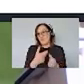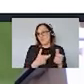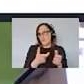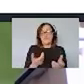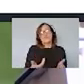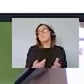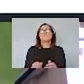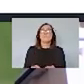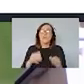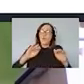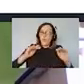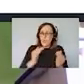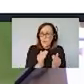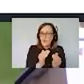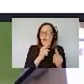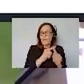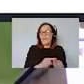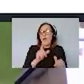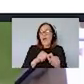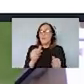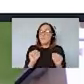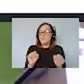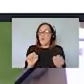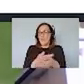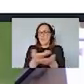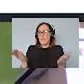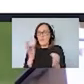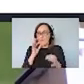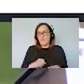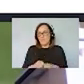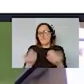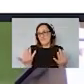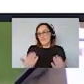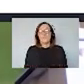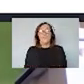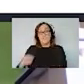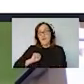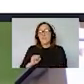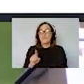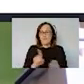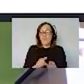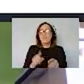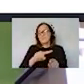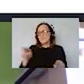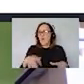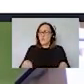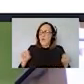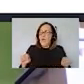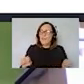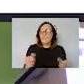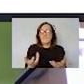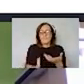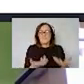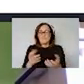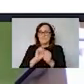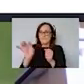mówię, okrojona i bardzo prosta, ale też angażuje. Oprócz czatu, oprócz rozmowy, oprócz zadawania pytań, oprócz aktywizowania uczestników, tak jak widzicie Państwo, ja